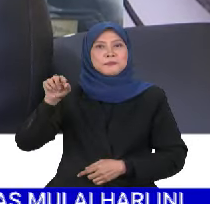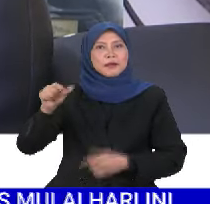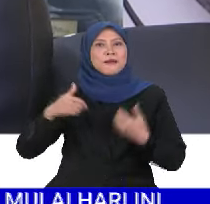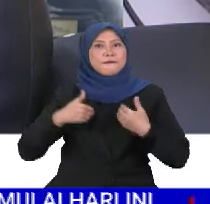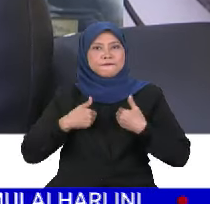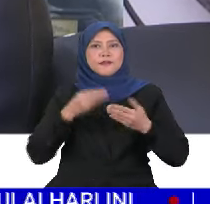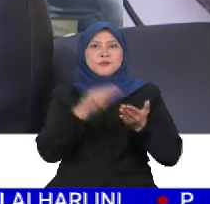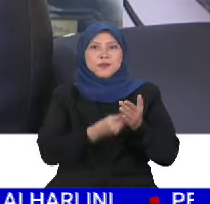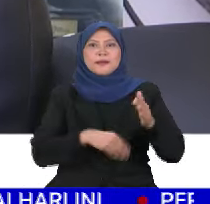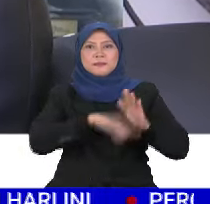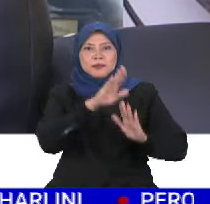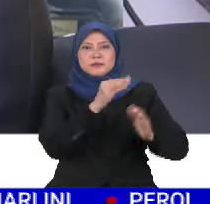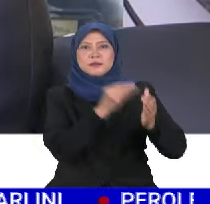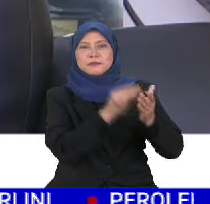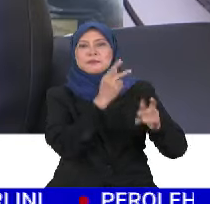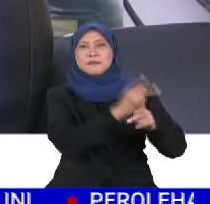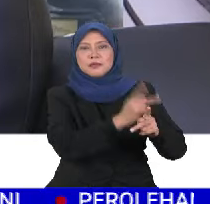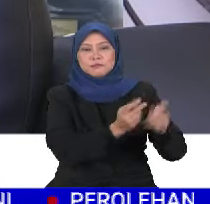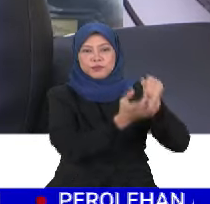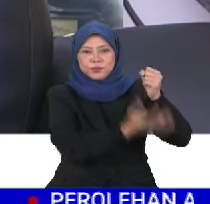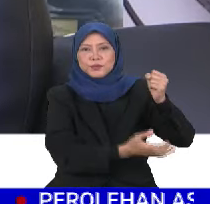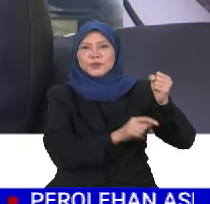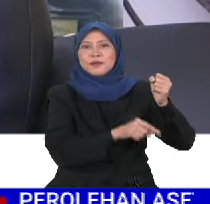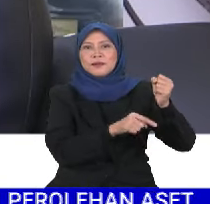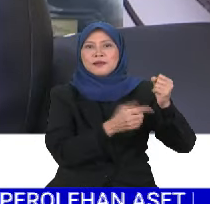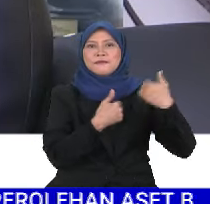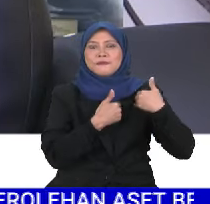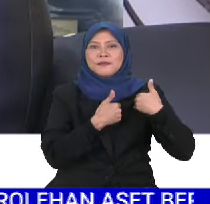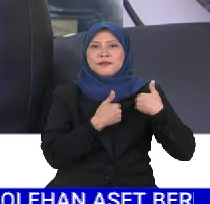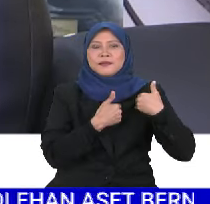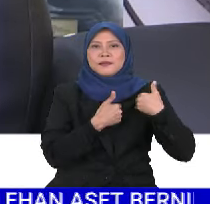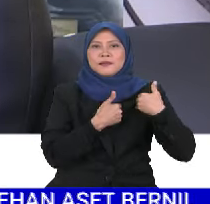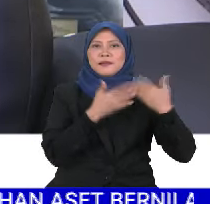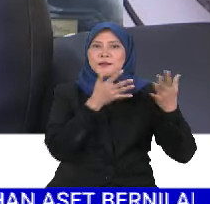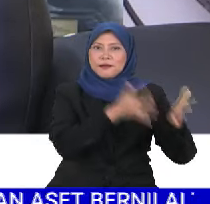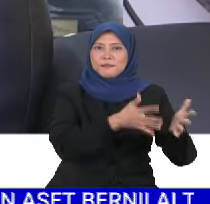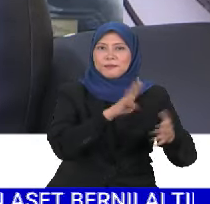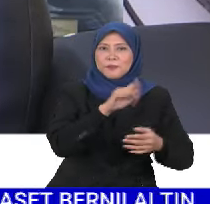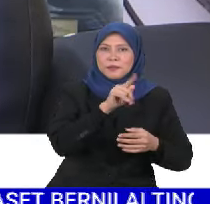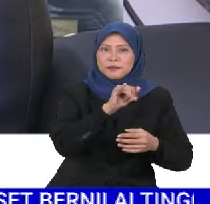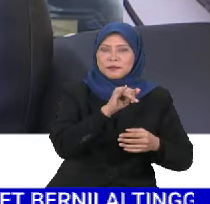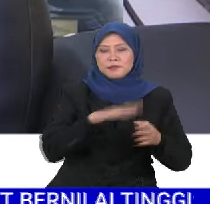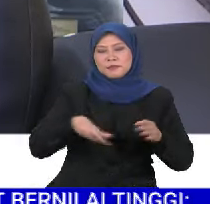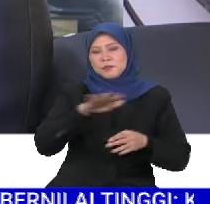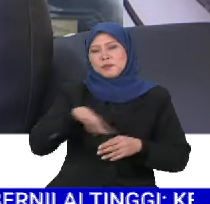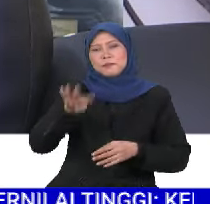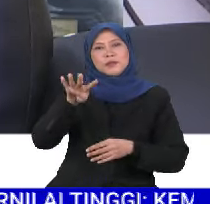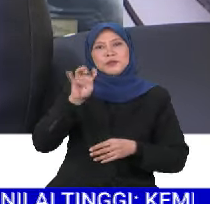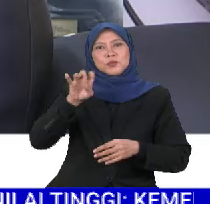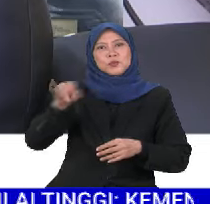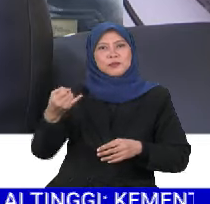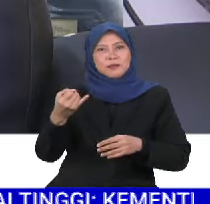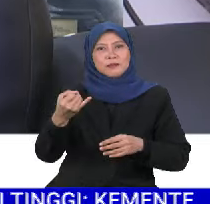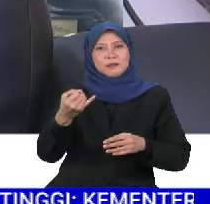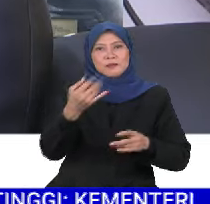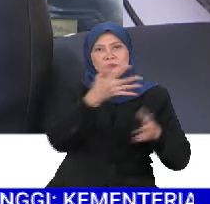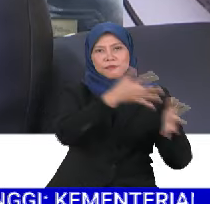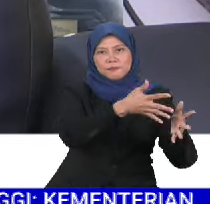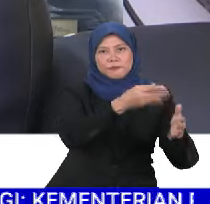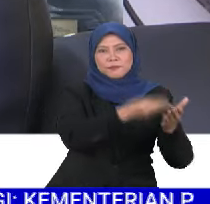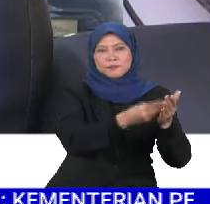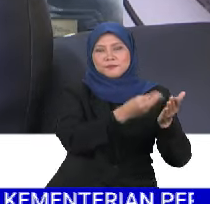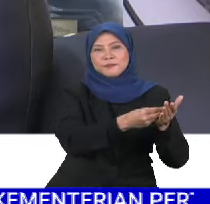simpanan deposit yang agak baik. Iaitu kita pada masa ini, kita ada lebih kurang dalam 400 juta